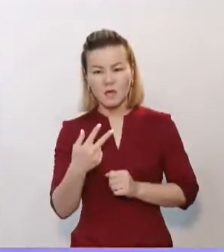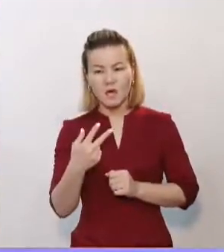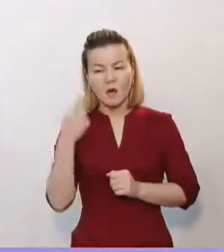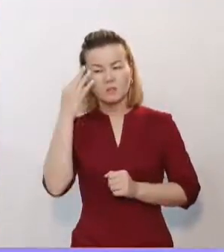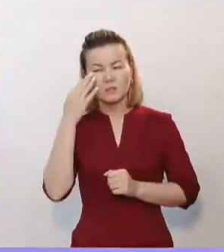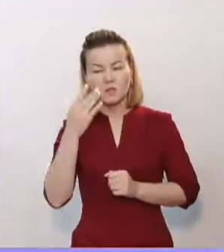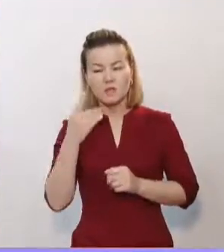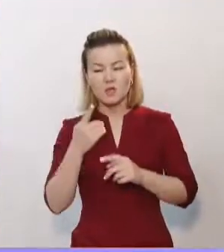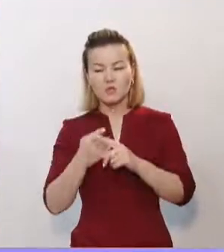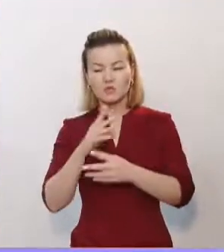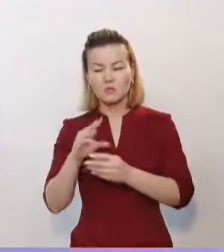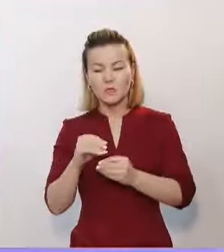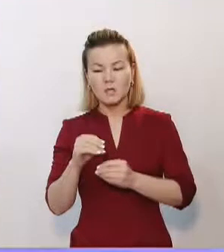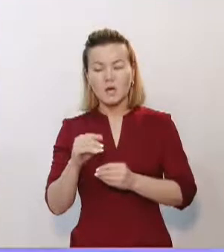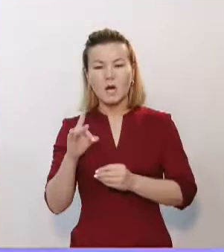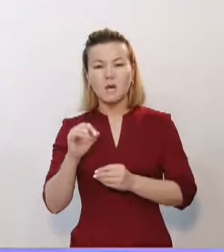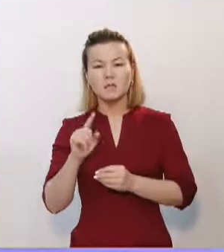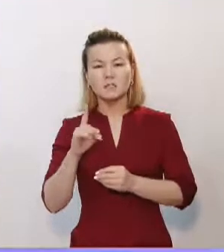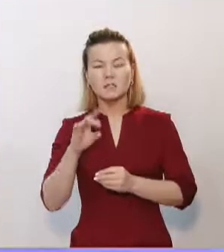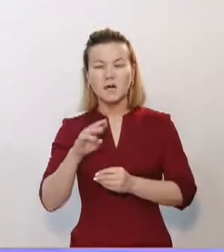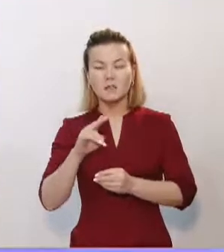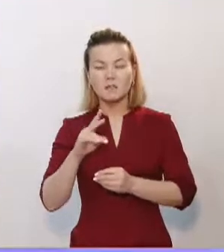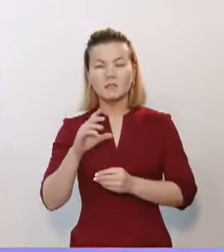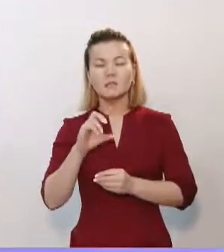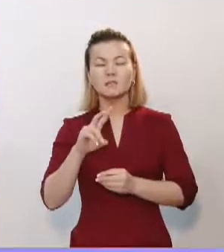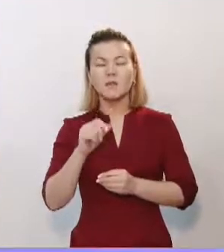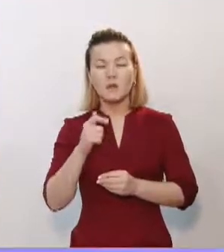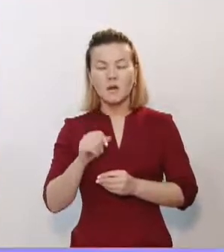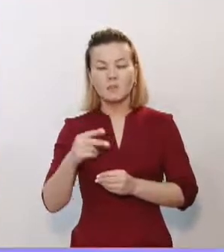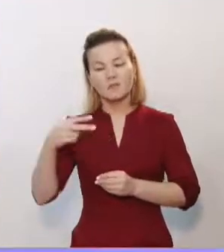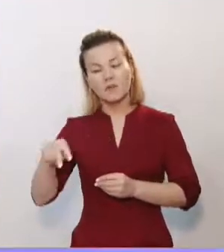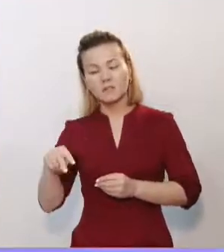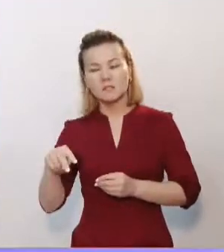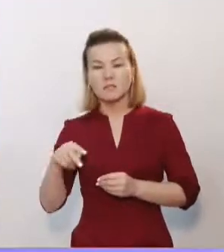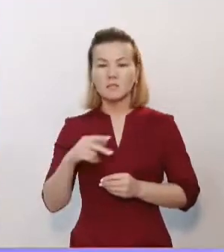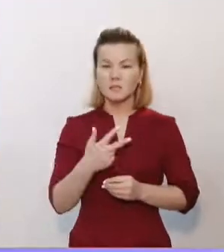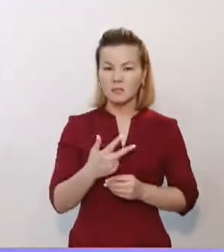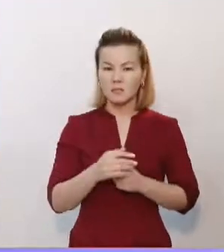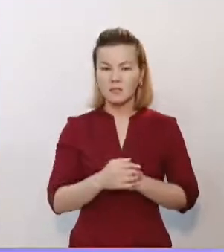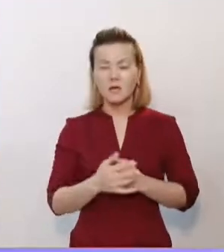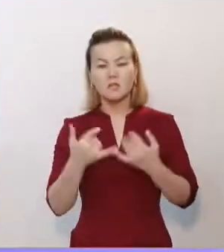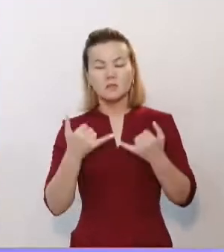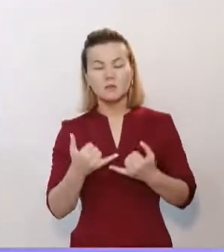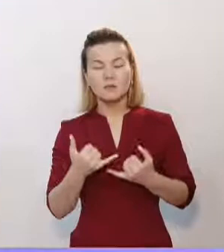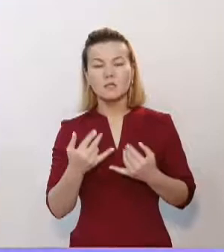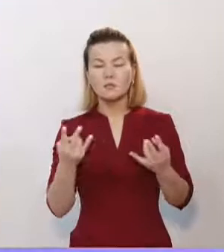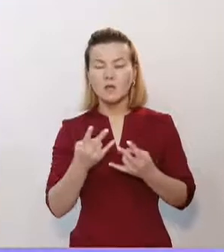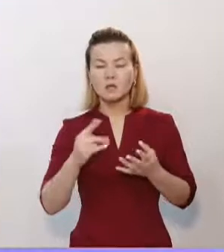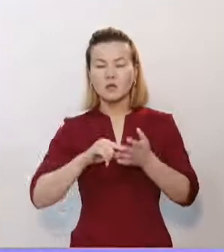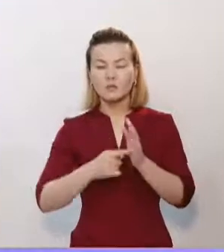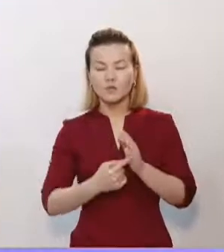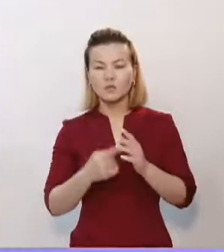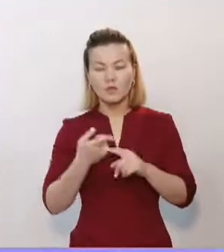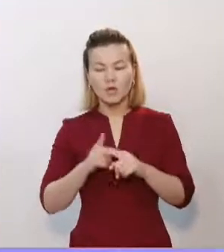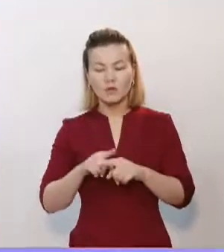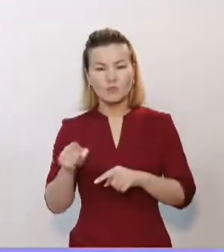в виде суммы разрядных слагаемых 20 и 3. Теперь надо умножить эту